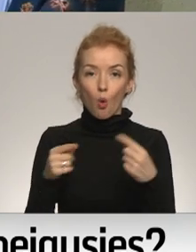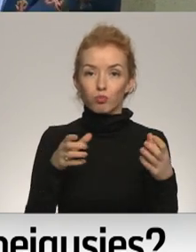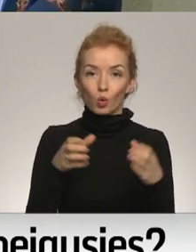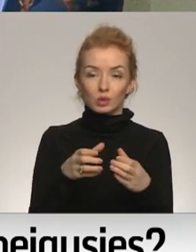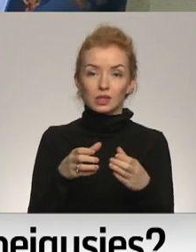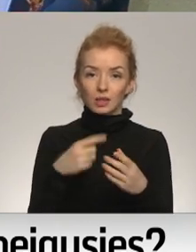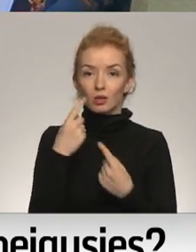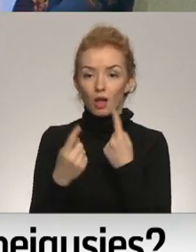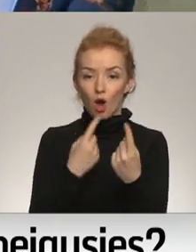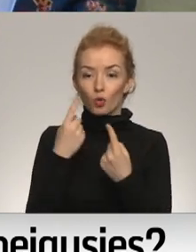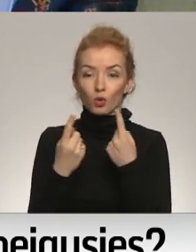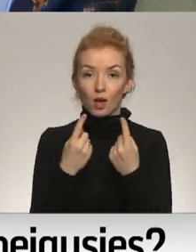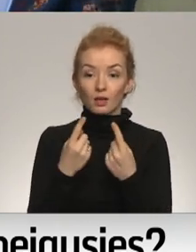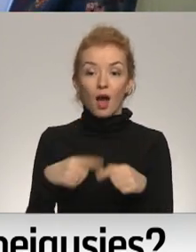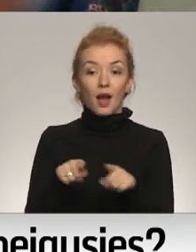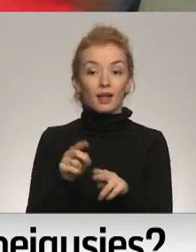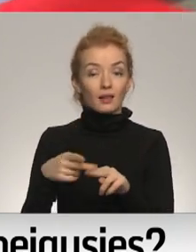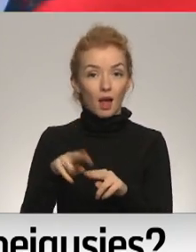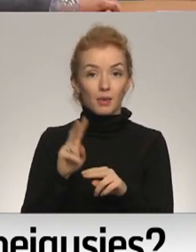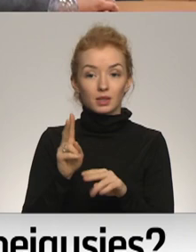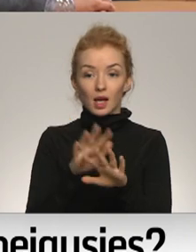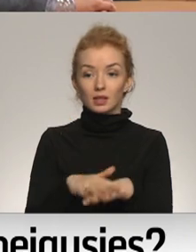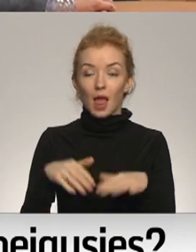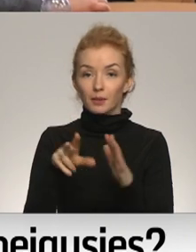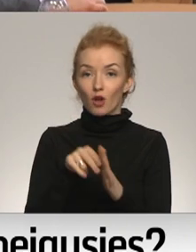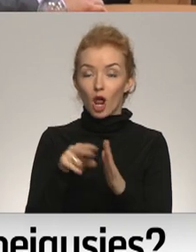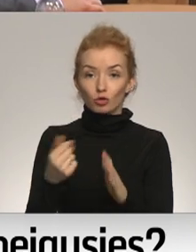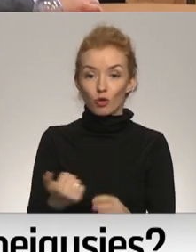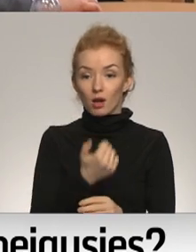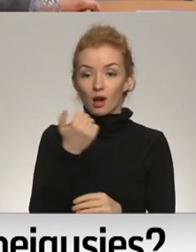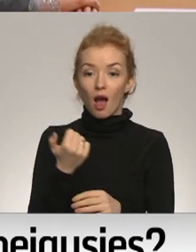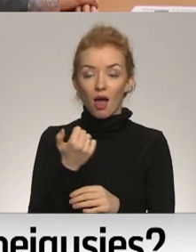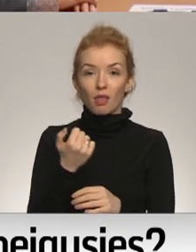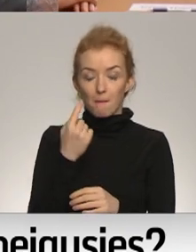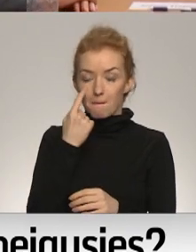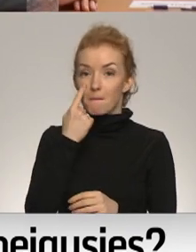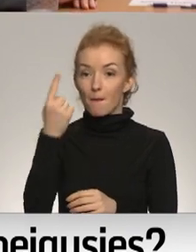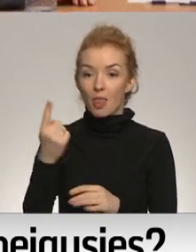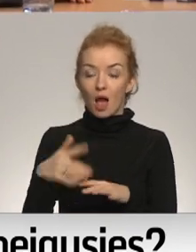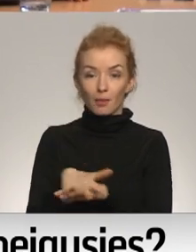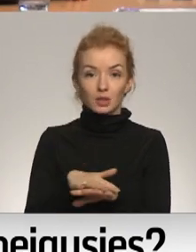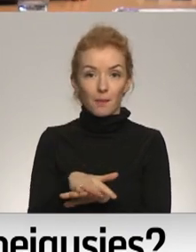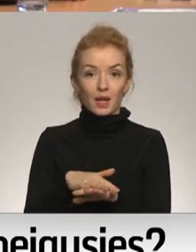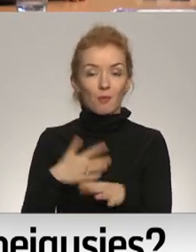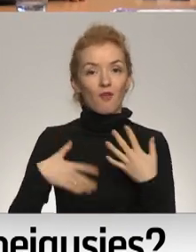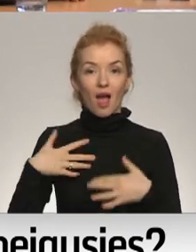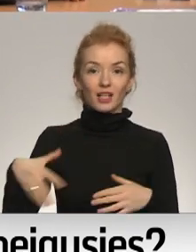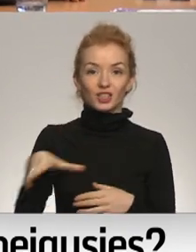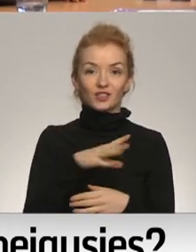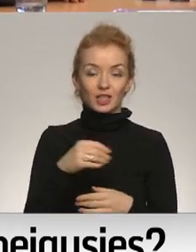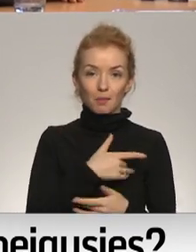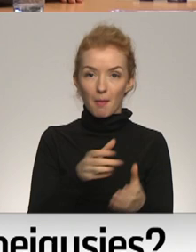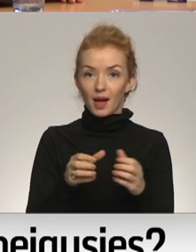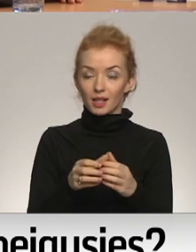turpināt sarunas. Vēl jau vairāk tāpēc, ka saimas vēlēšana gadā kļūt pēc iespējas pamanāmākas sabiedrībā vēlas būt visas